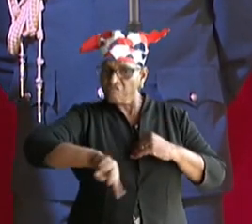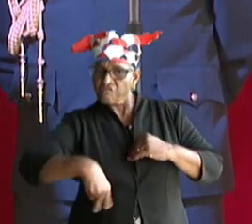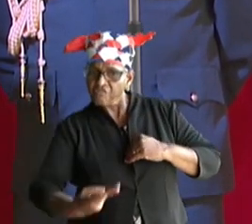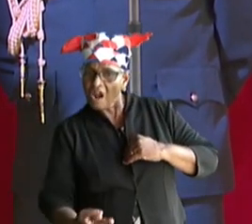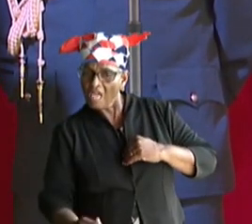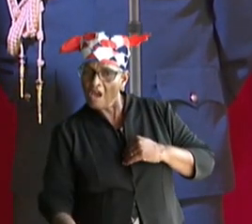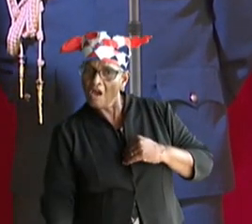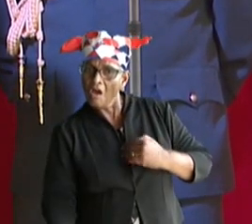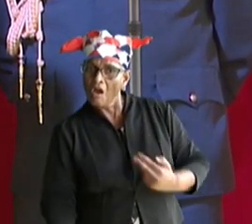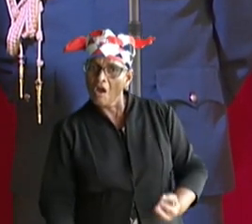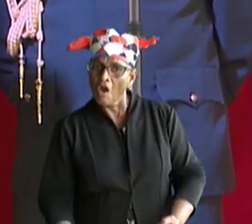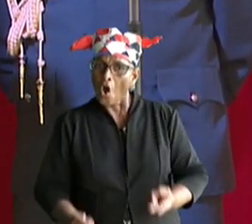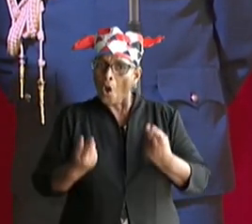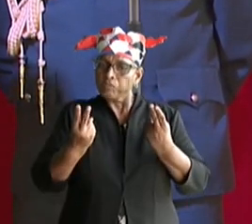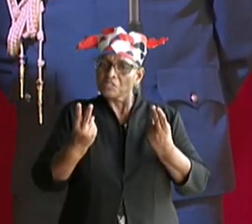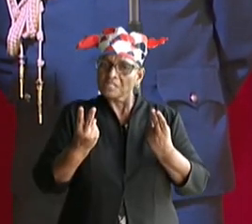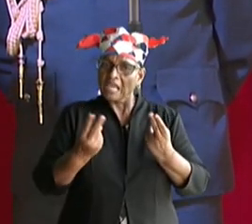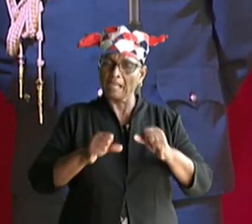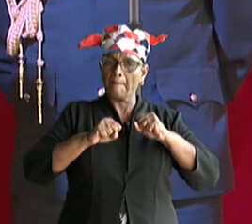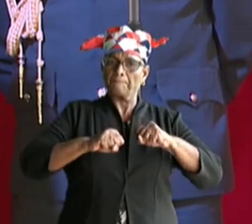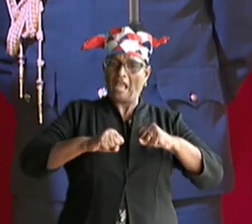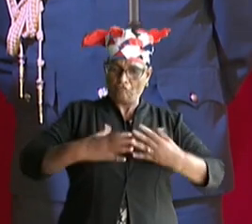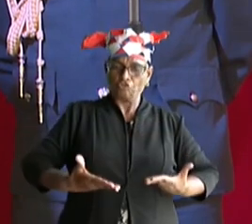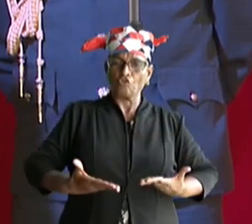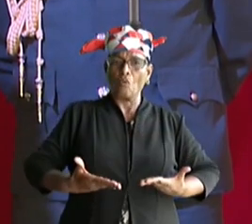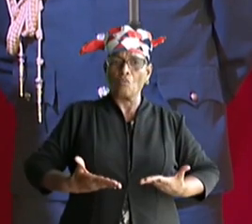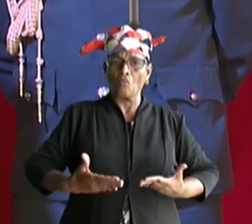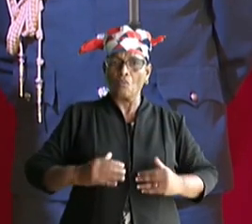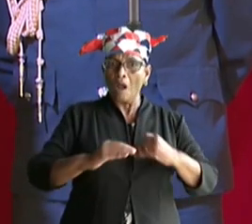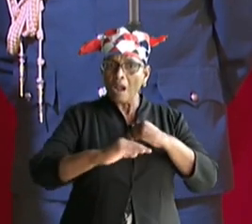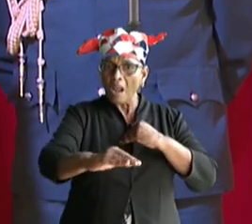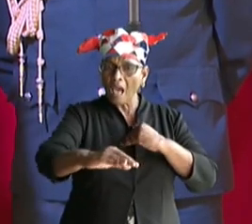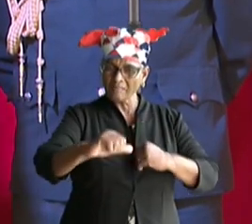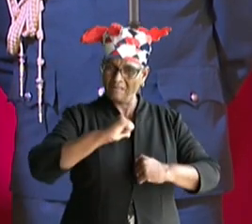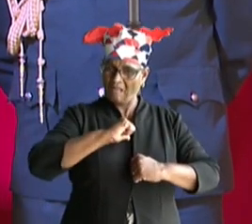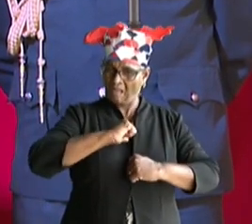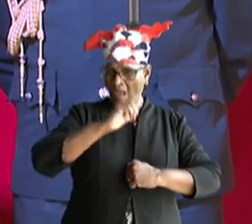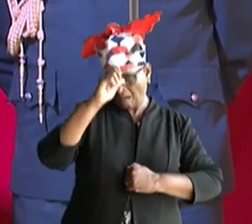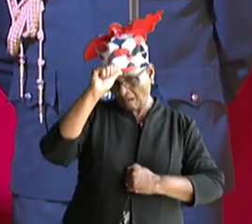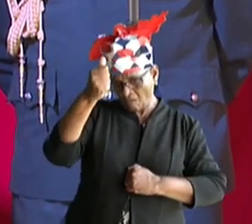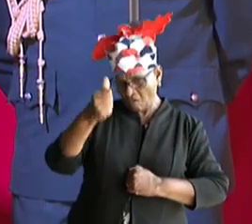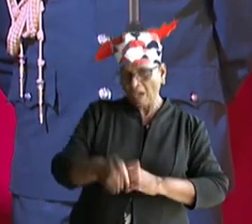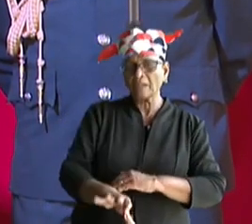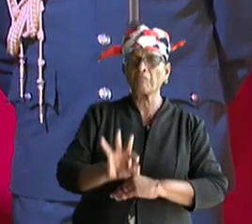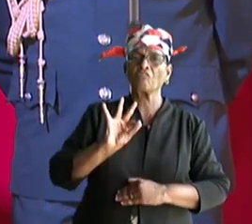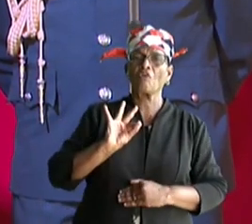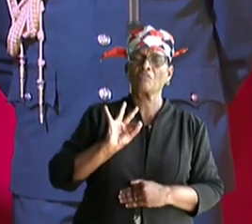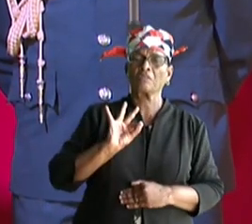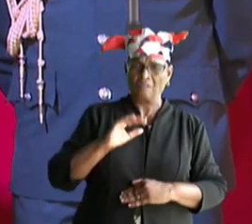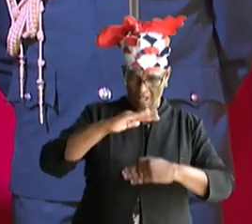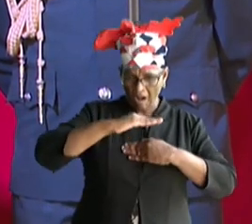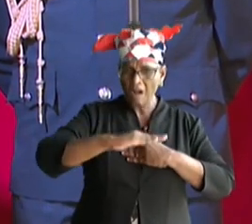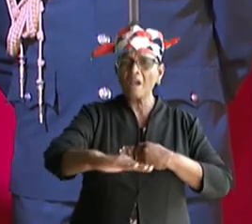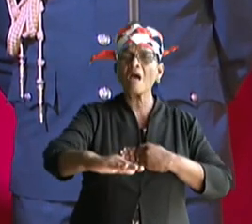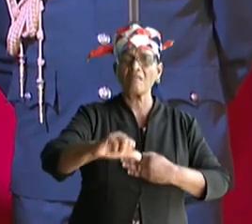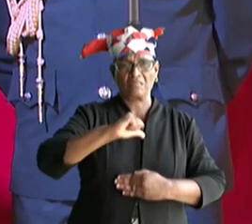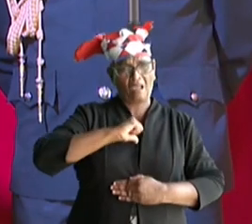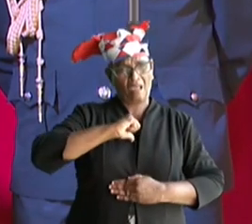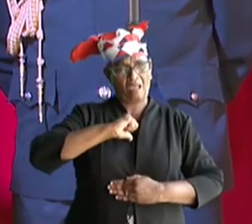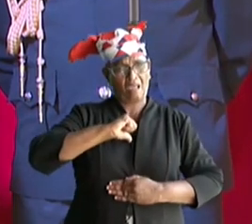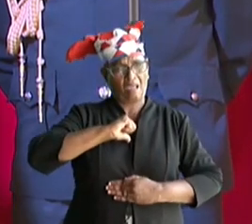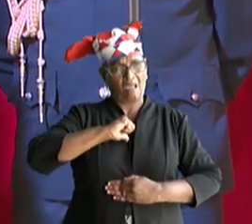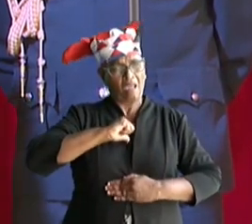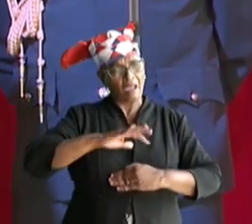opstaan overeind is gebleven. Een land dat zijn eigen waarde heeft gevonden. Een land dat zijn eigen plek